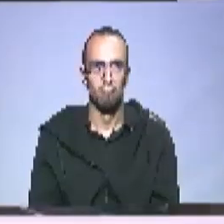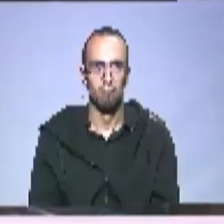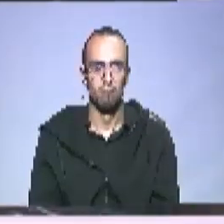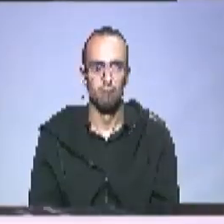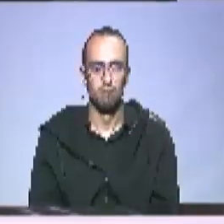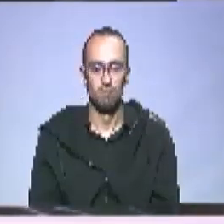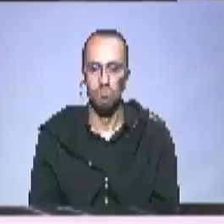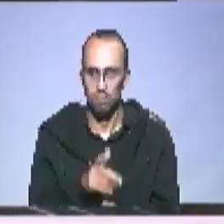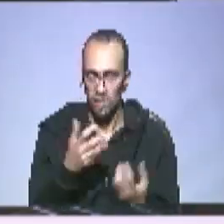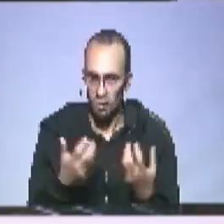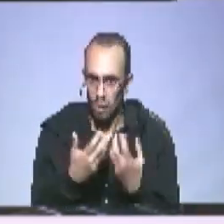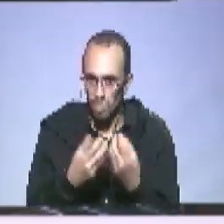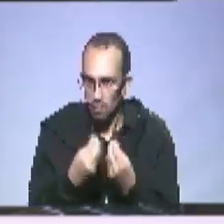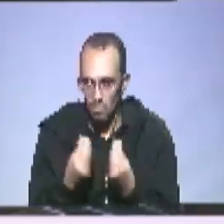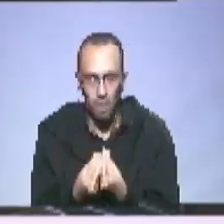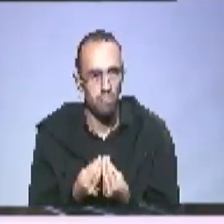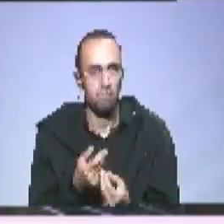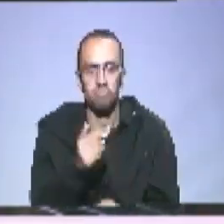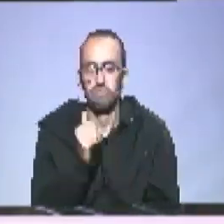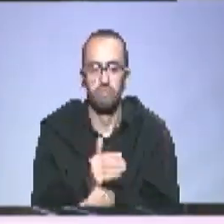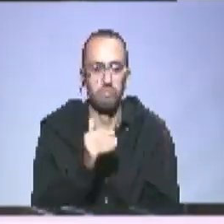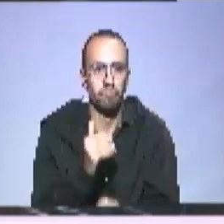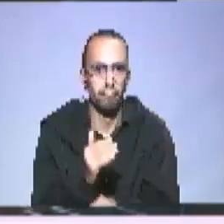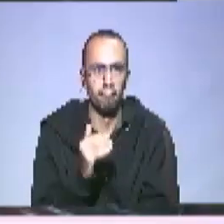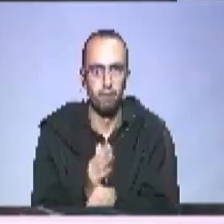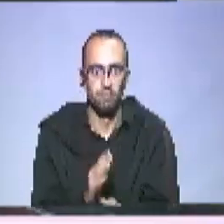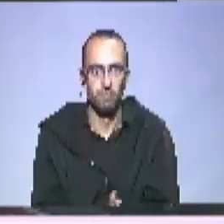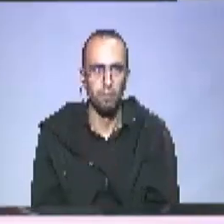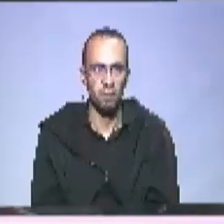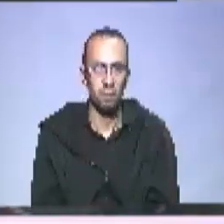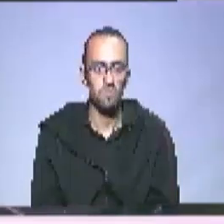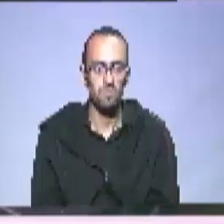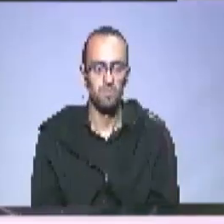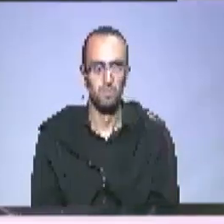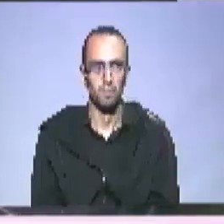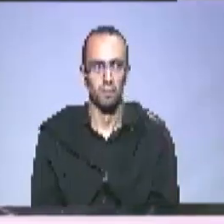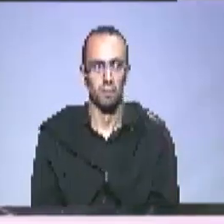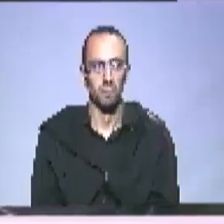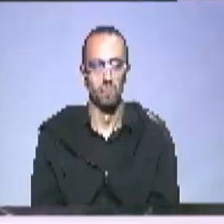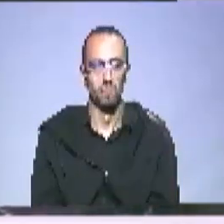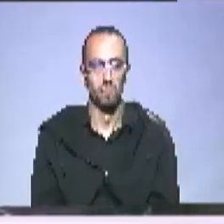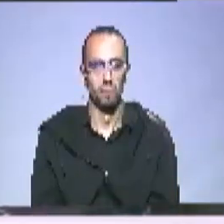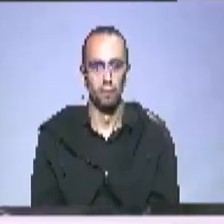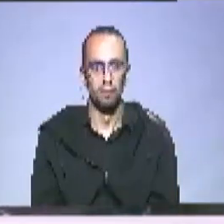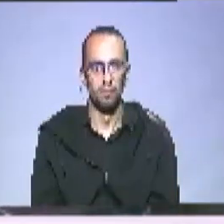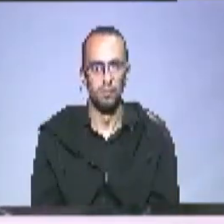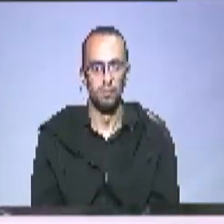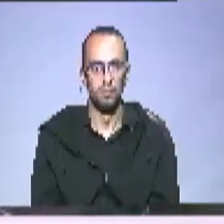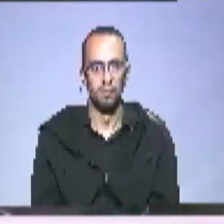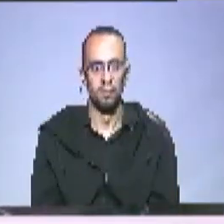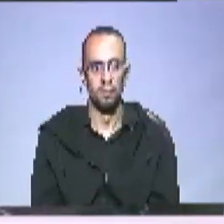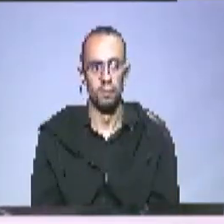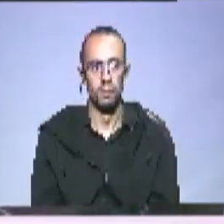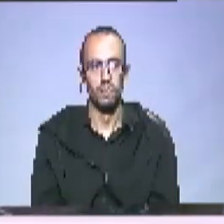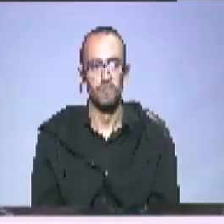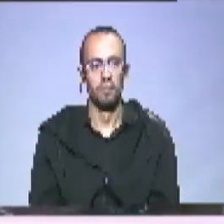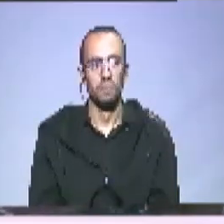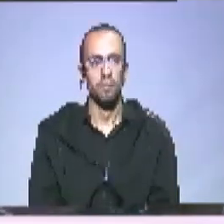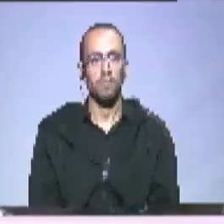كمان، مع سلطه الكولسلو بقى، مع القصه كده، نعمل حاجه تكون شهية جدا.